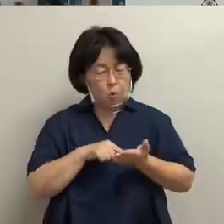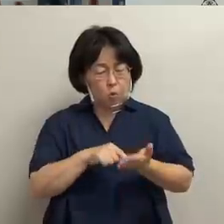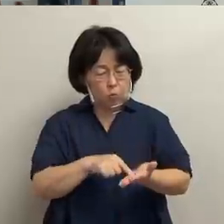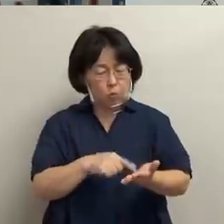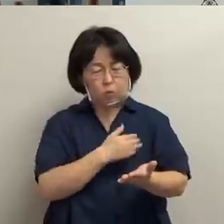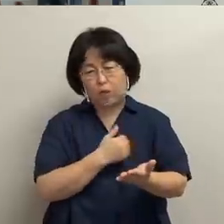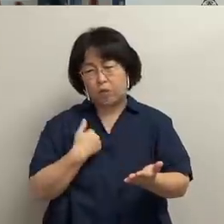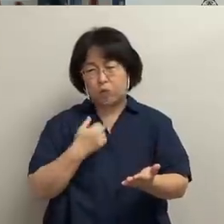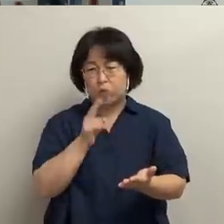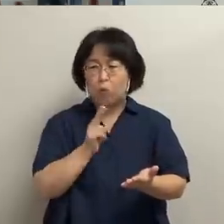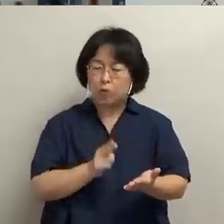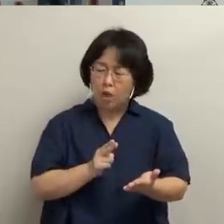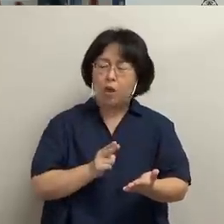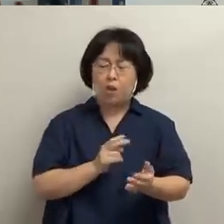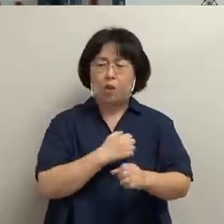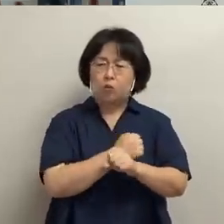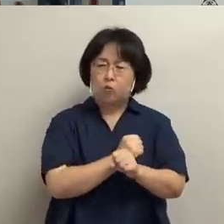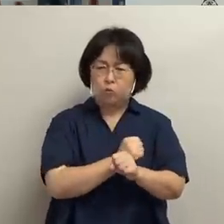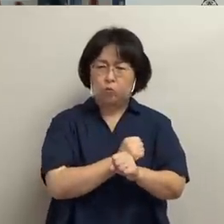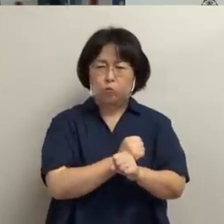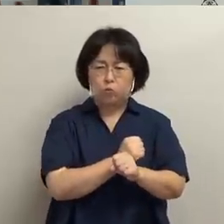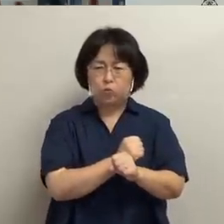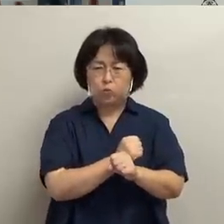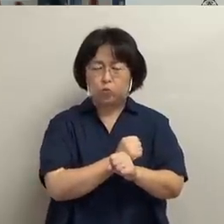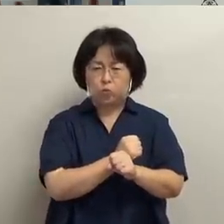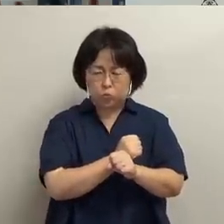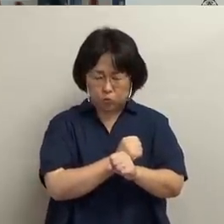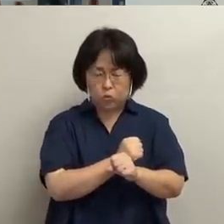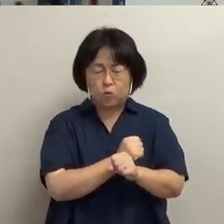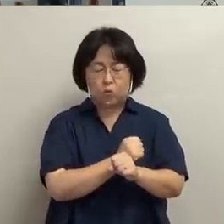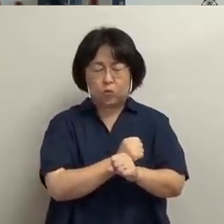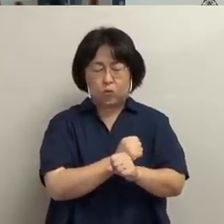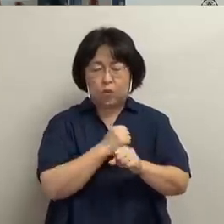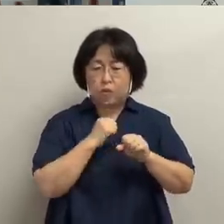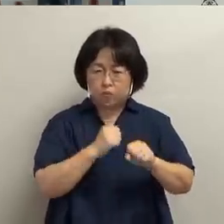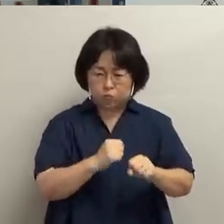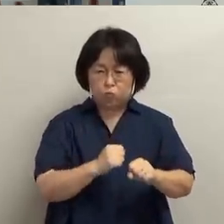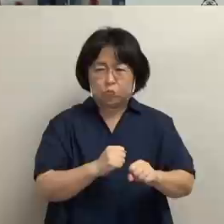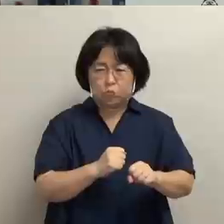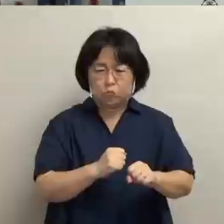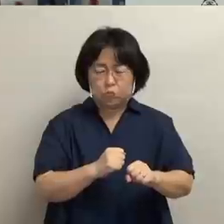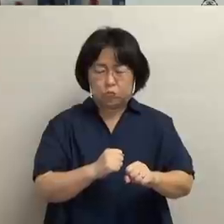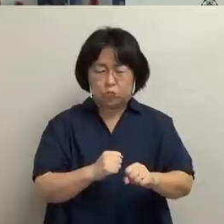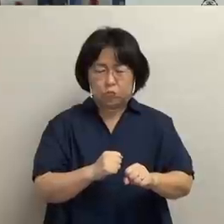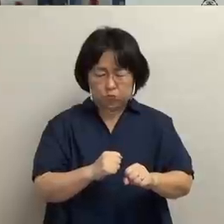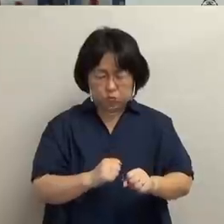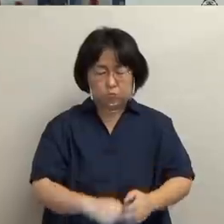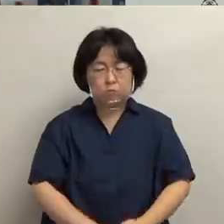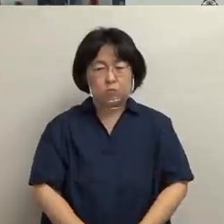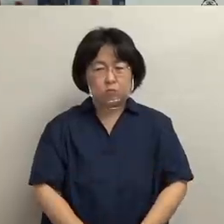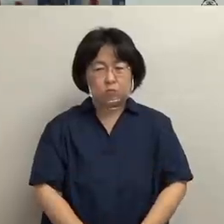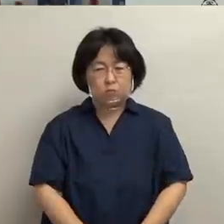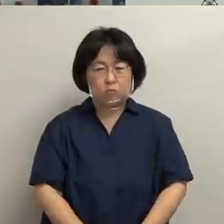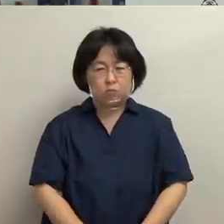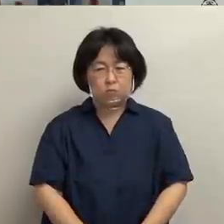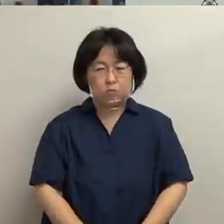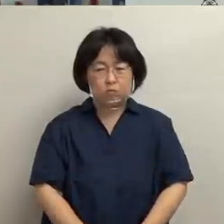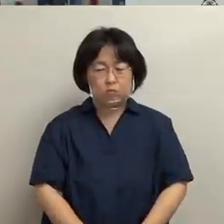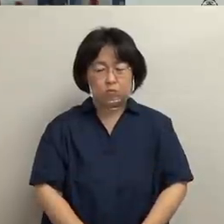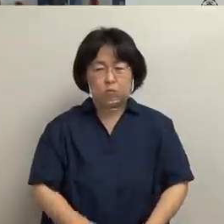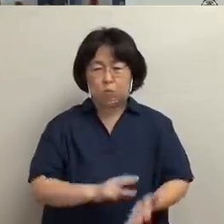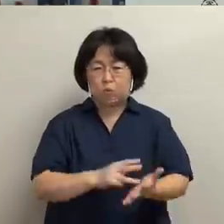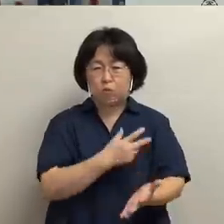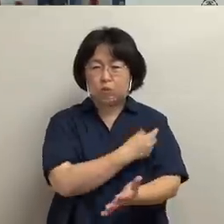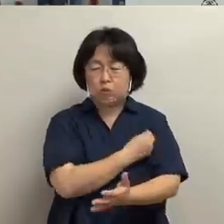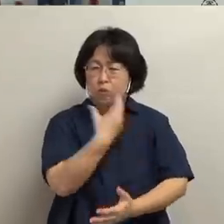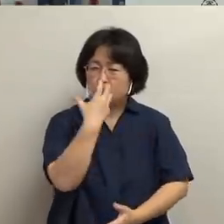ね何か車そういう工夫をしながらですねその後興味持って頂いた方がしっかりと正しい情報をつかんでいただく